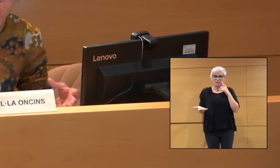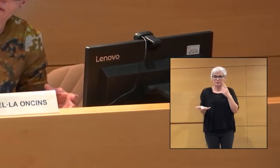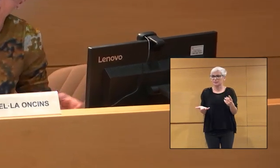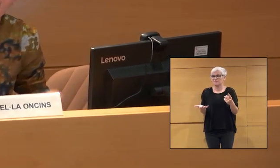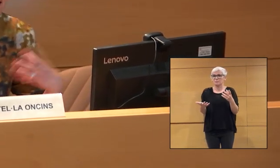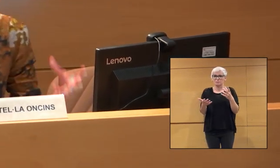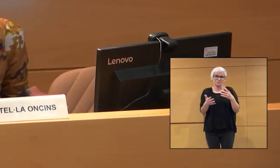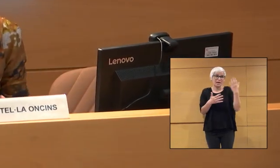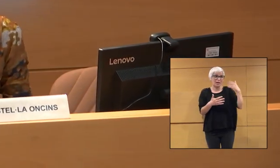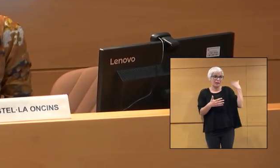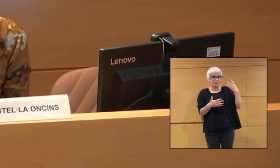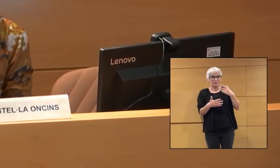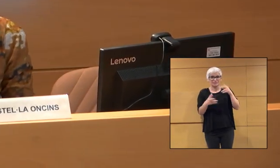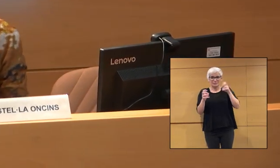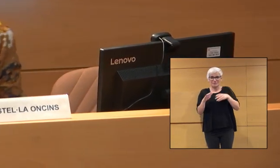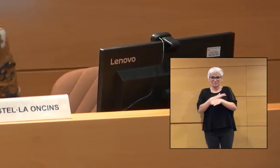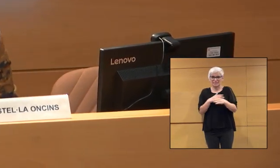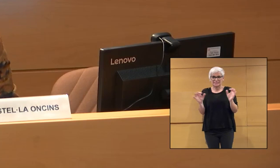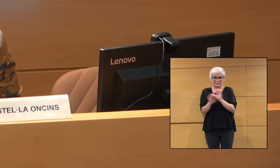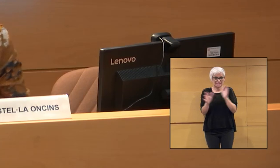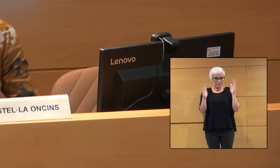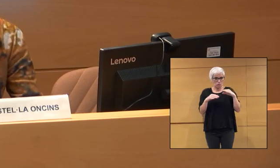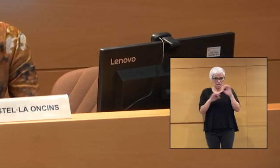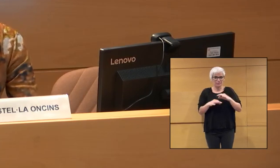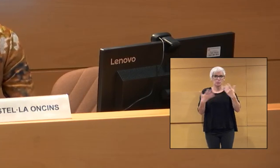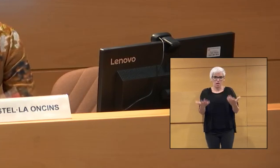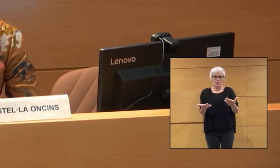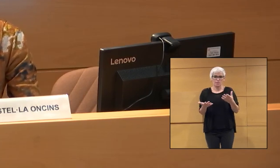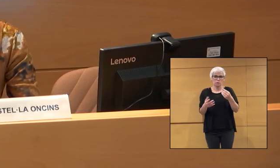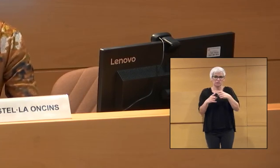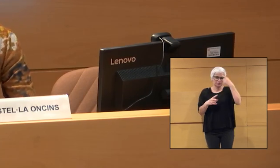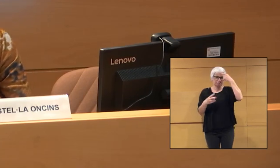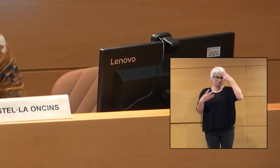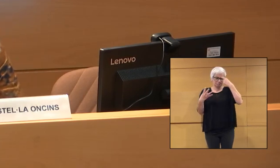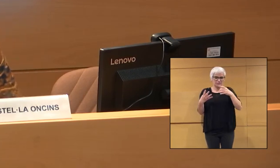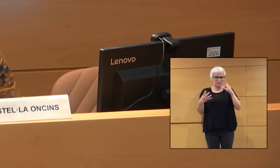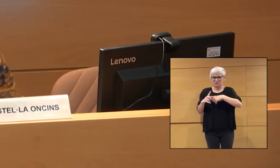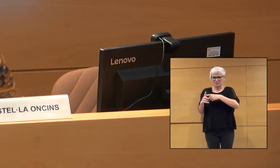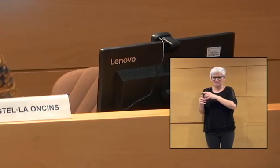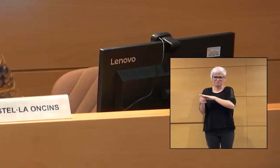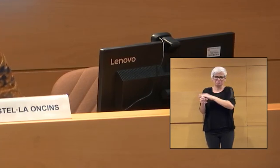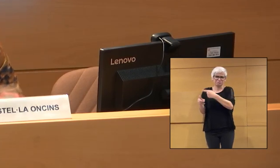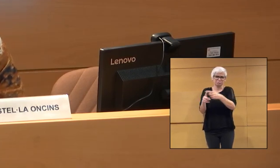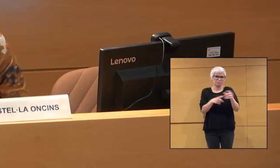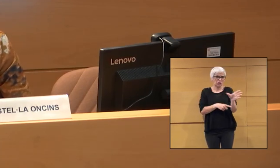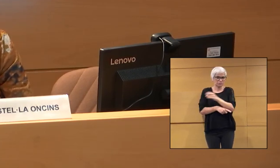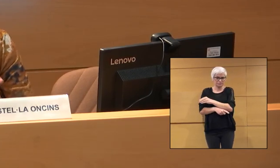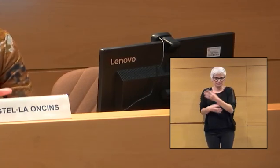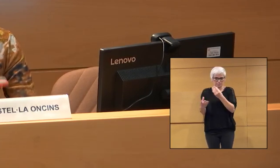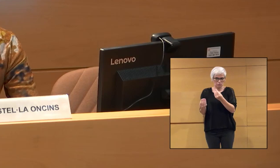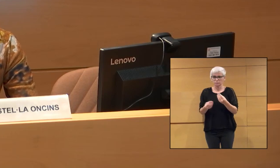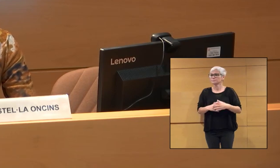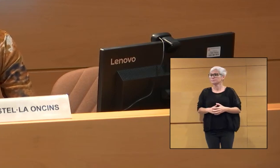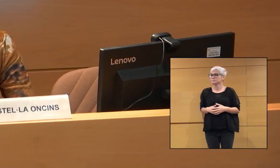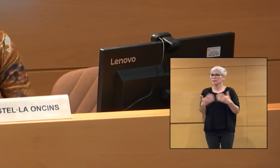deures que no es van fer a nivell d'accessibilitat i en venen de nous que s'han de tenir en compte a tots els nivells. Per donar una